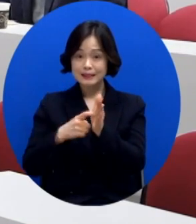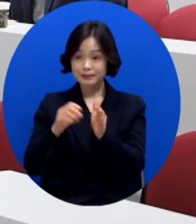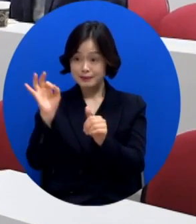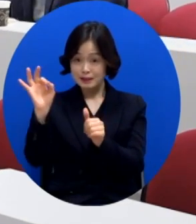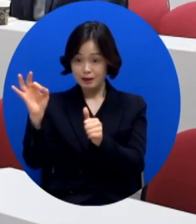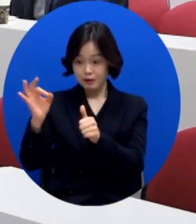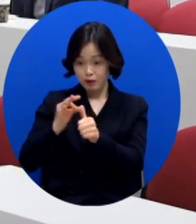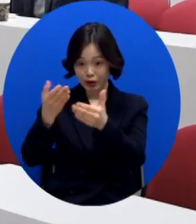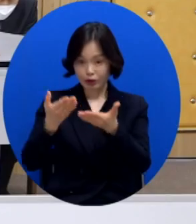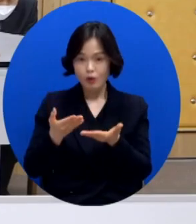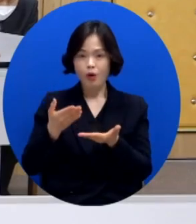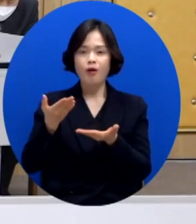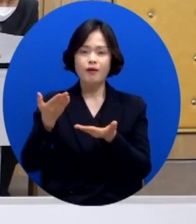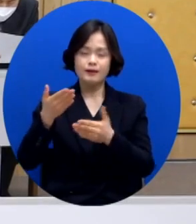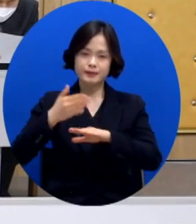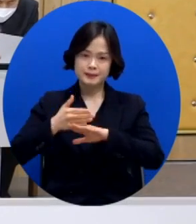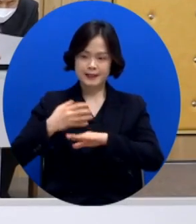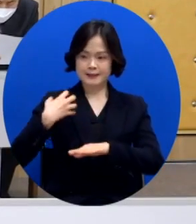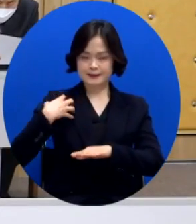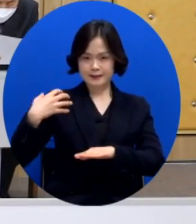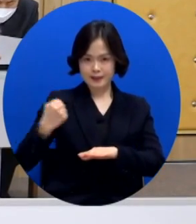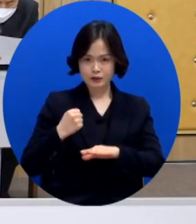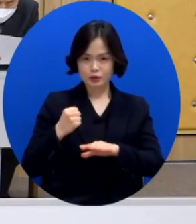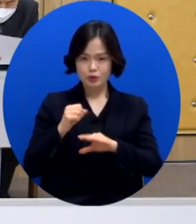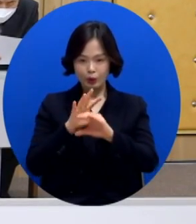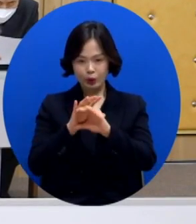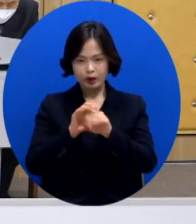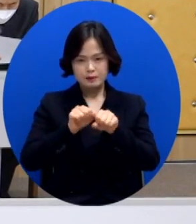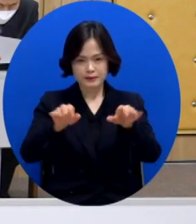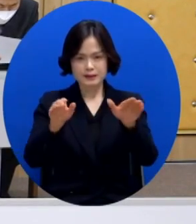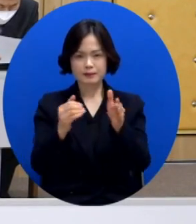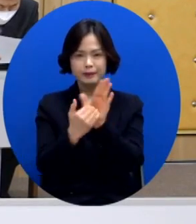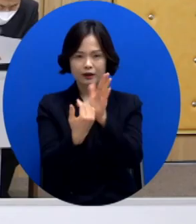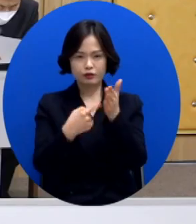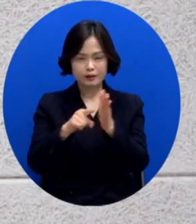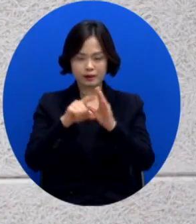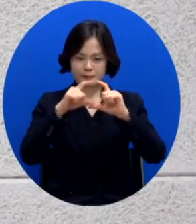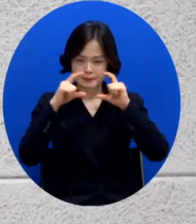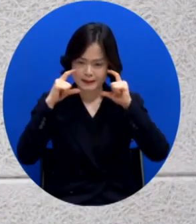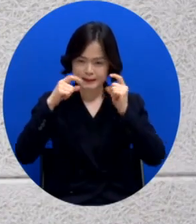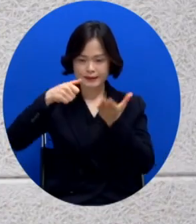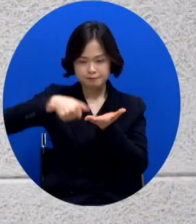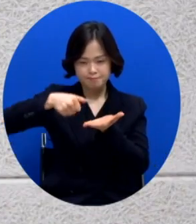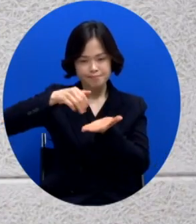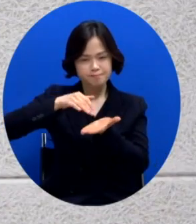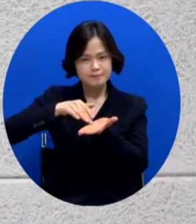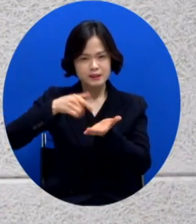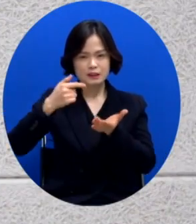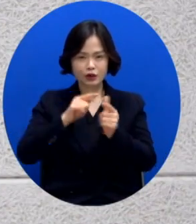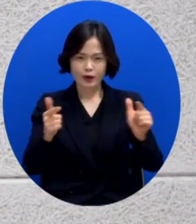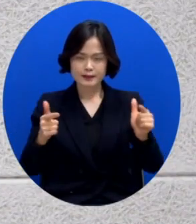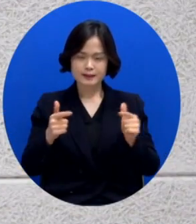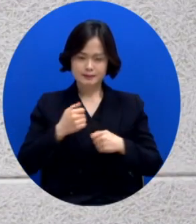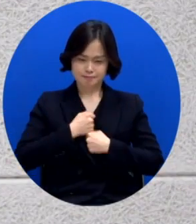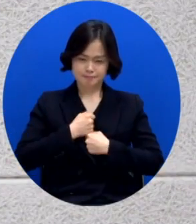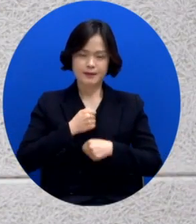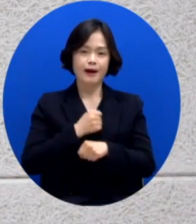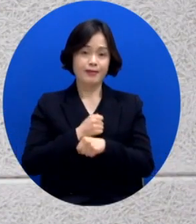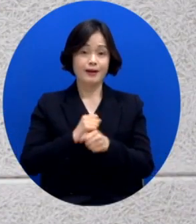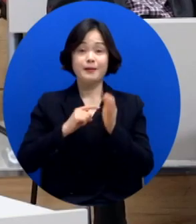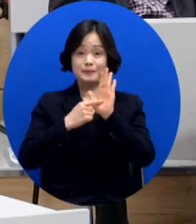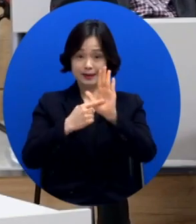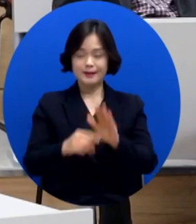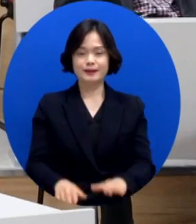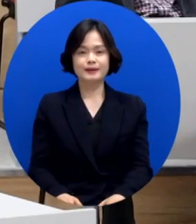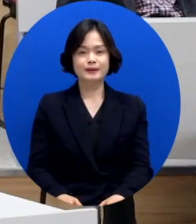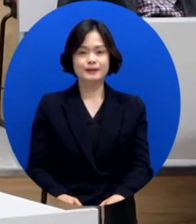갖고 방역수칙을 지키며 코로나 확산 방지를 위해 헌신하겠다고 밝혔습니다. 또 중대형 교회는